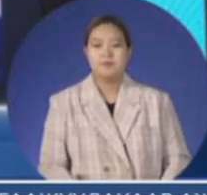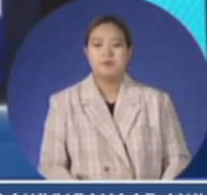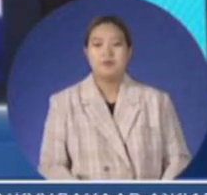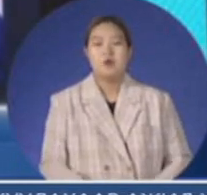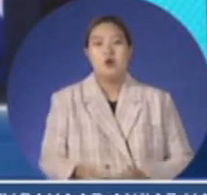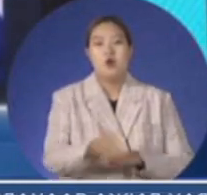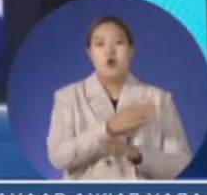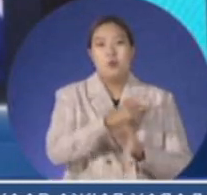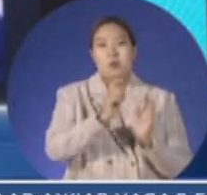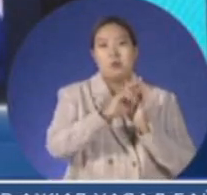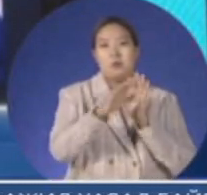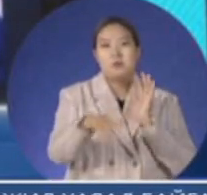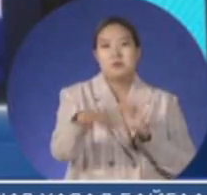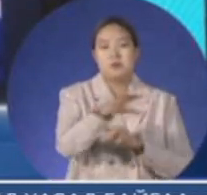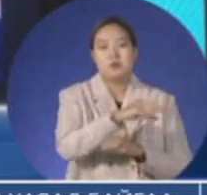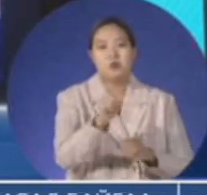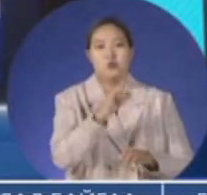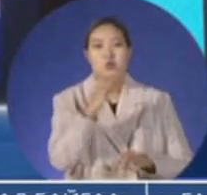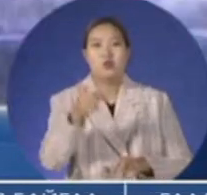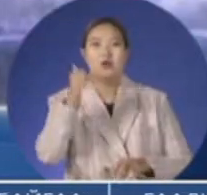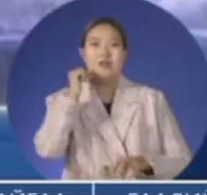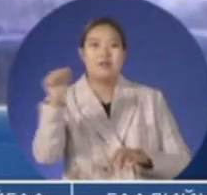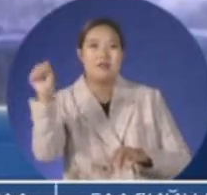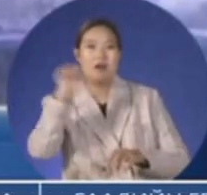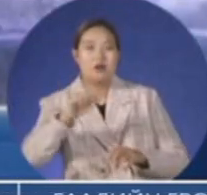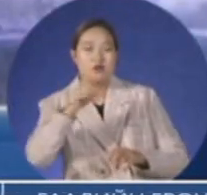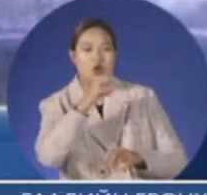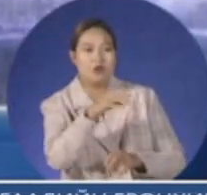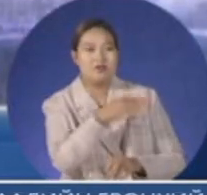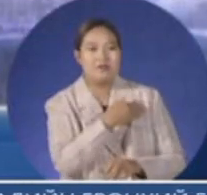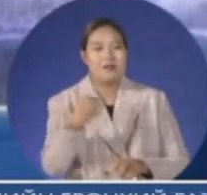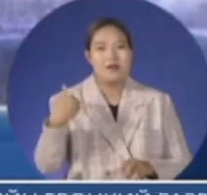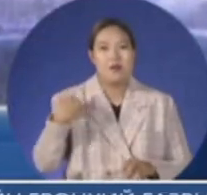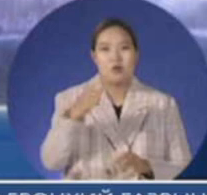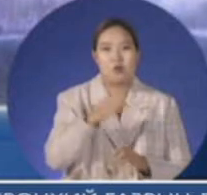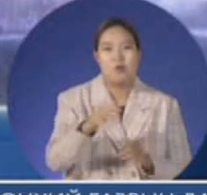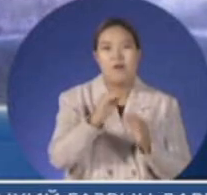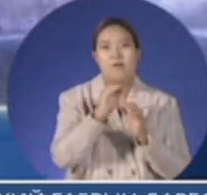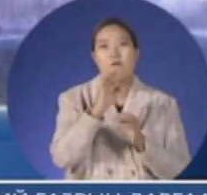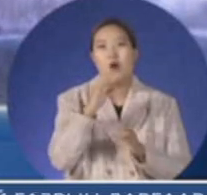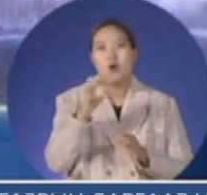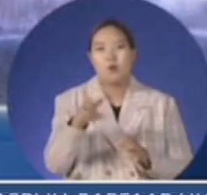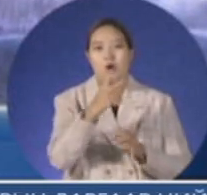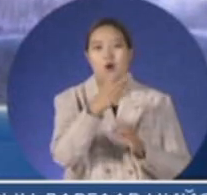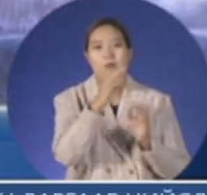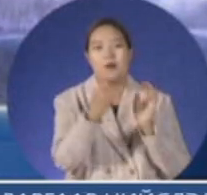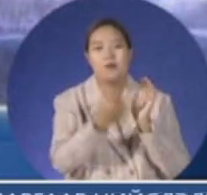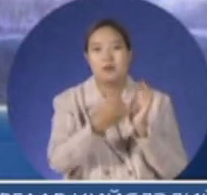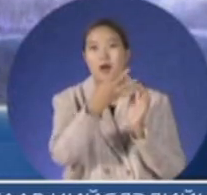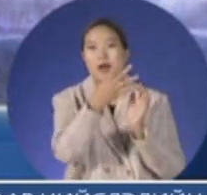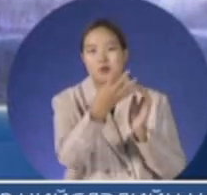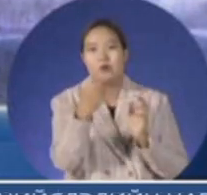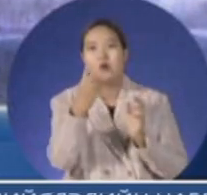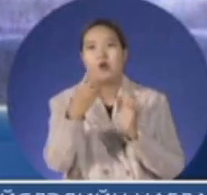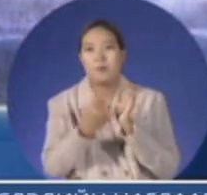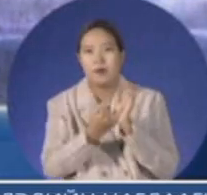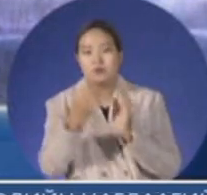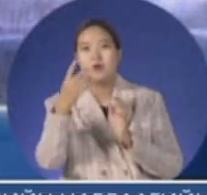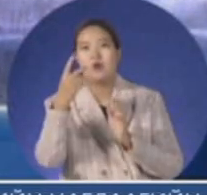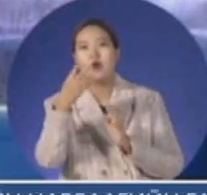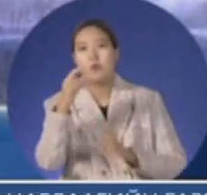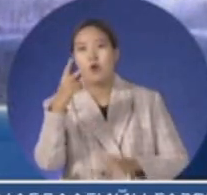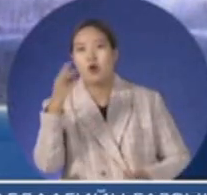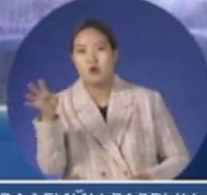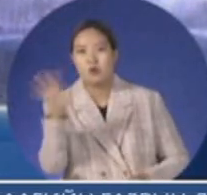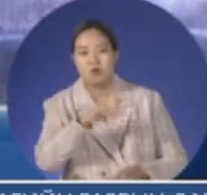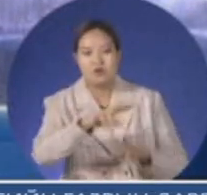Өнгөрсөн хугацаанд Зүүн хойд Азийн хотын дарга нарын форумыг 2014, 2016, 2018, 2020 онуудад болон сэдвчилсэн